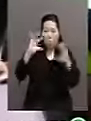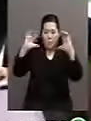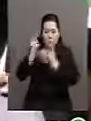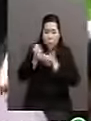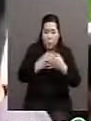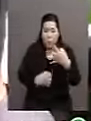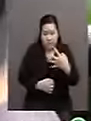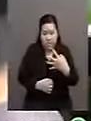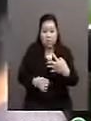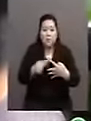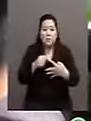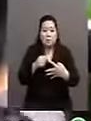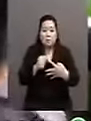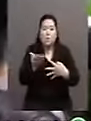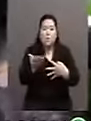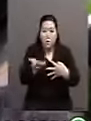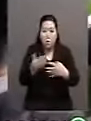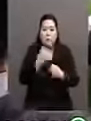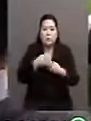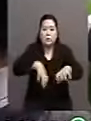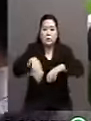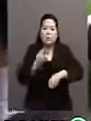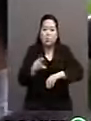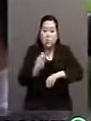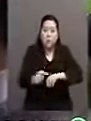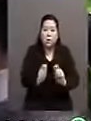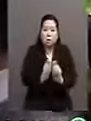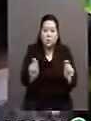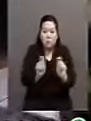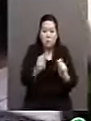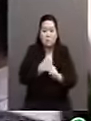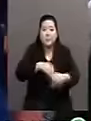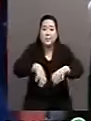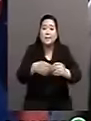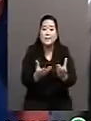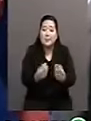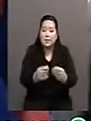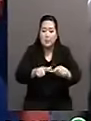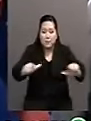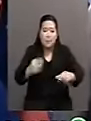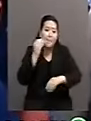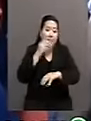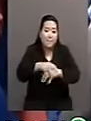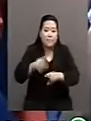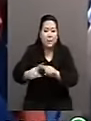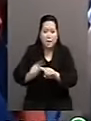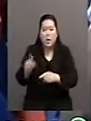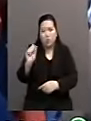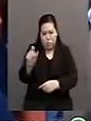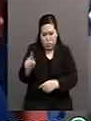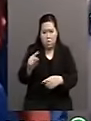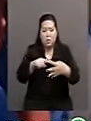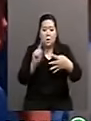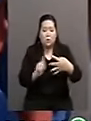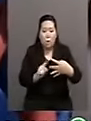4ข้อ1เร่งรัดให้มีการดำเนินการคณะอนุกรรมการขับเคลื่อนที่อยู่อาศัยของคนที่มีรายได้น้อยโดยด่วน2ให้ทบ